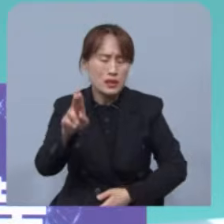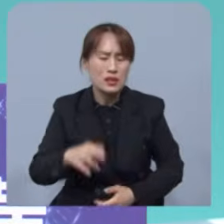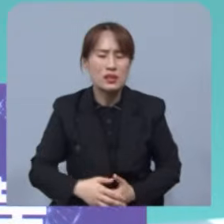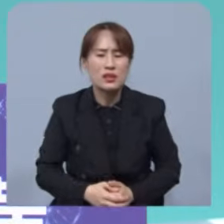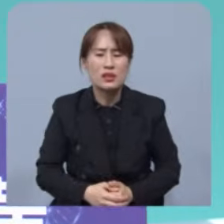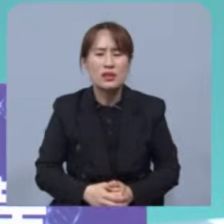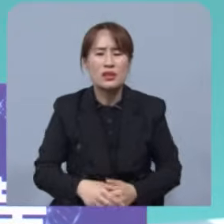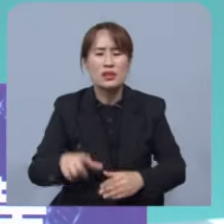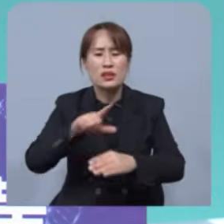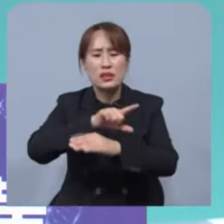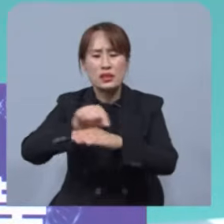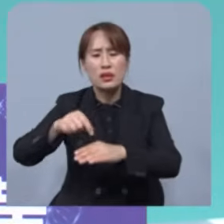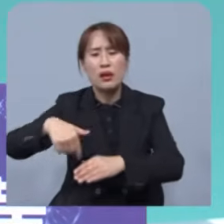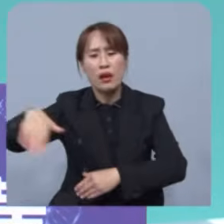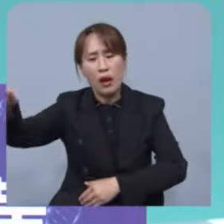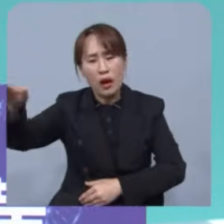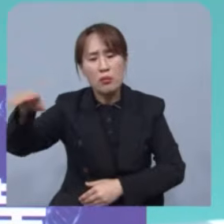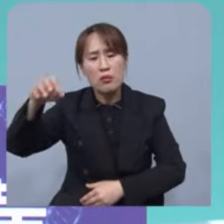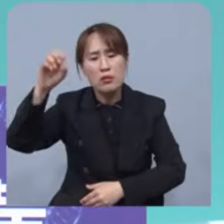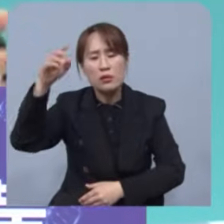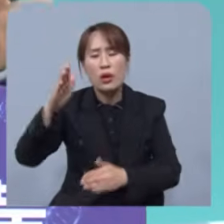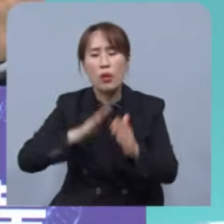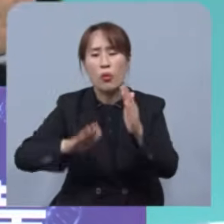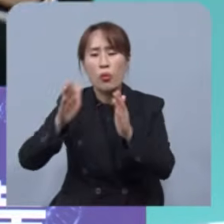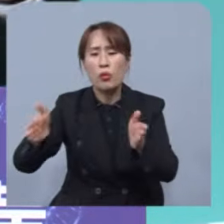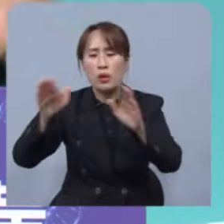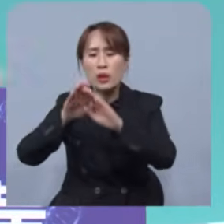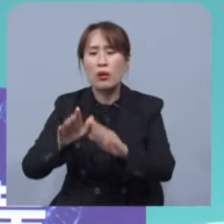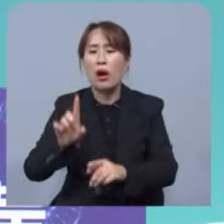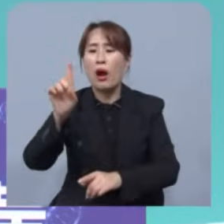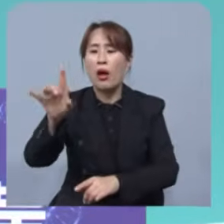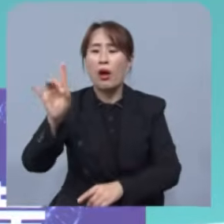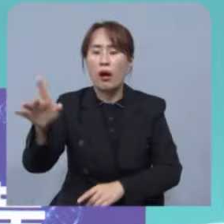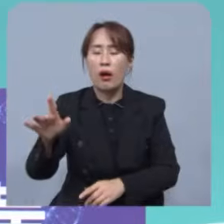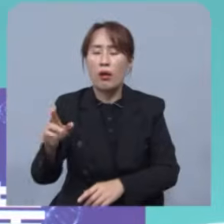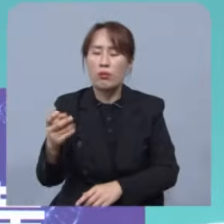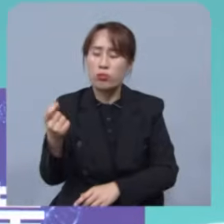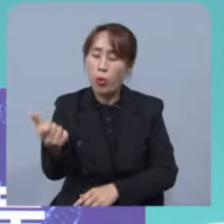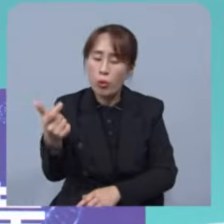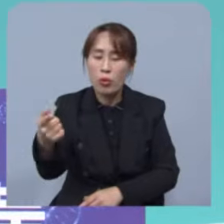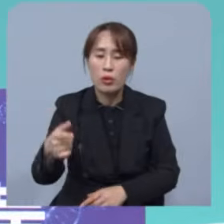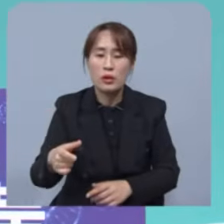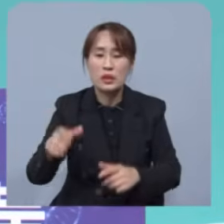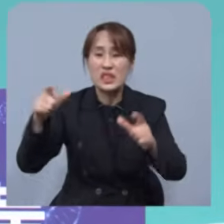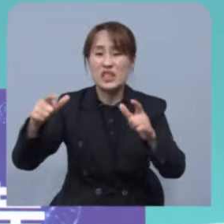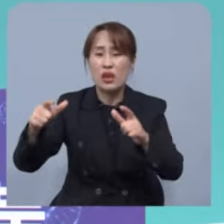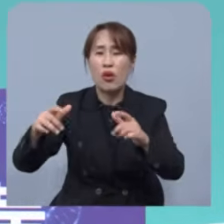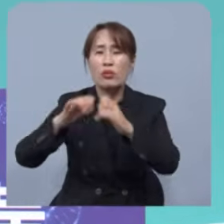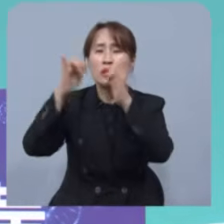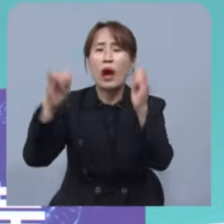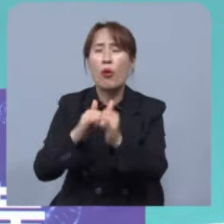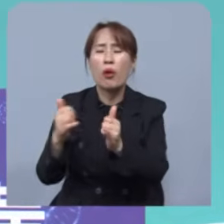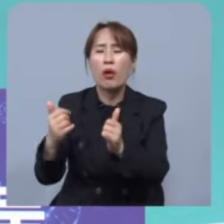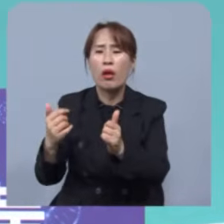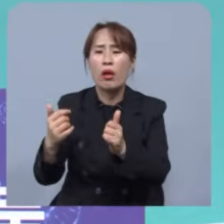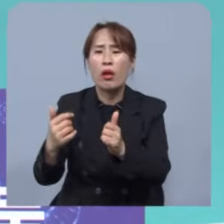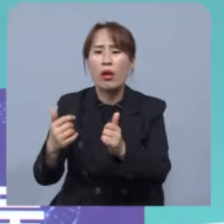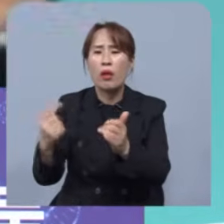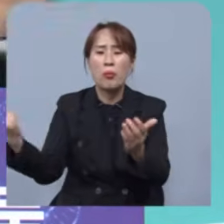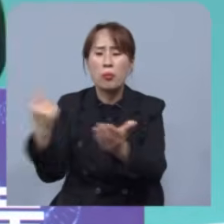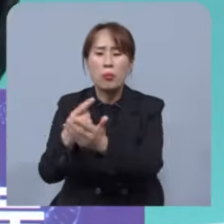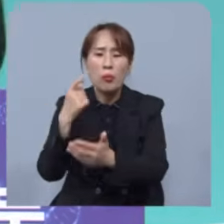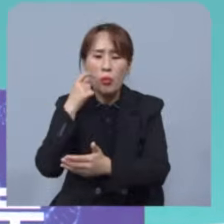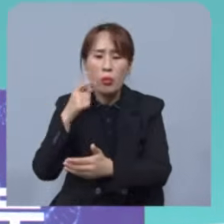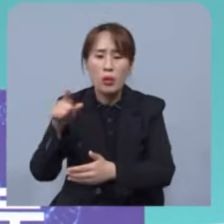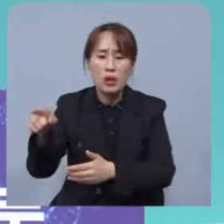그 지방에도 가면 그냥 댕그라니 공공기관 한두 개 따로 놀고 있고 지역하고 섞이지도 못하고 그게 무슨 에너지원이 돼가지고